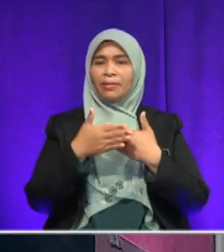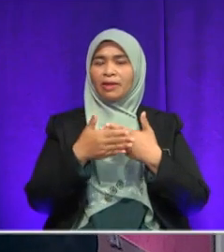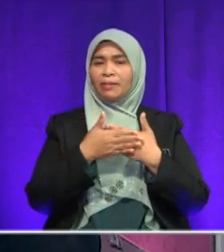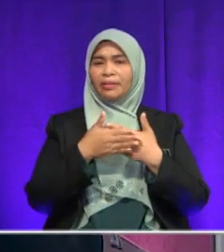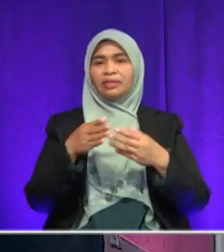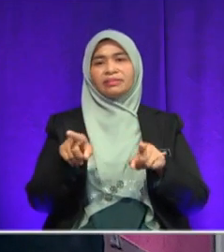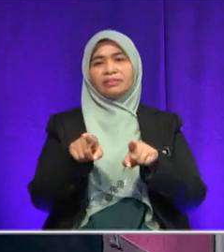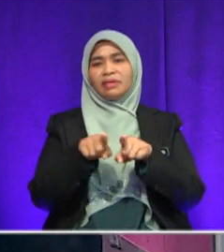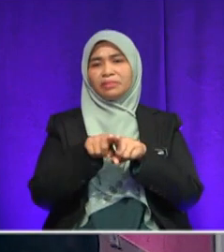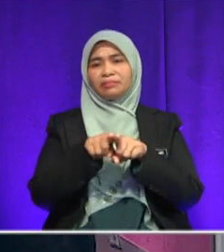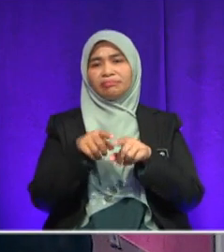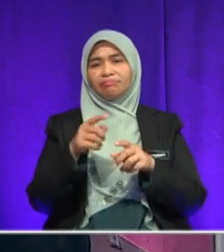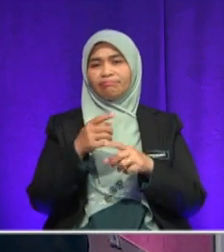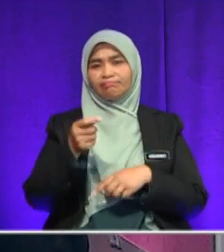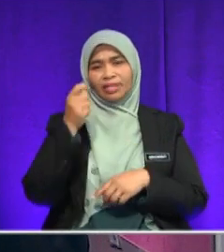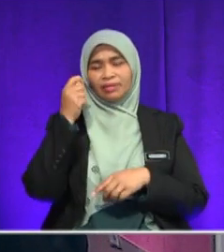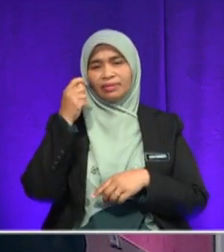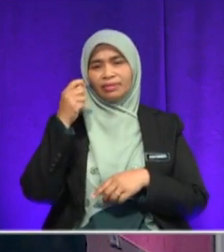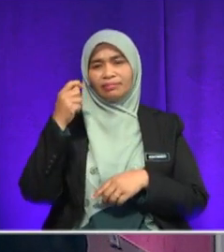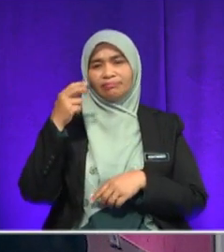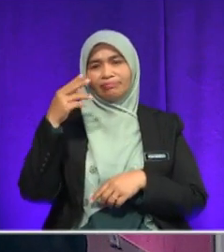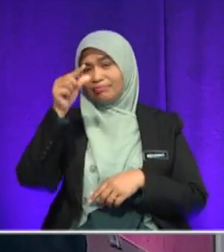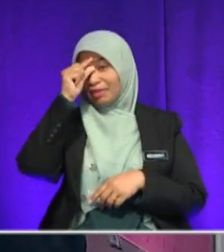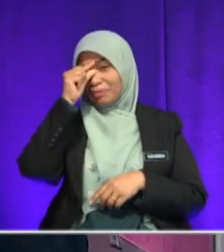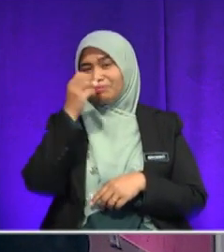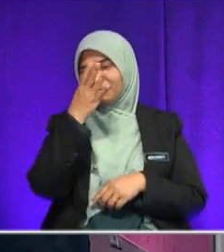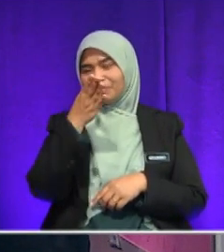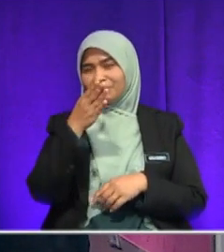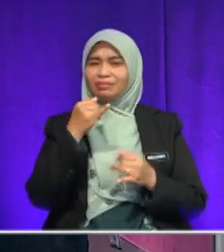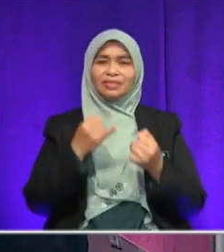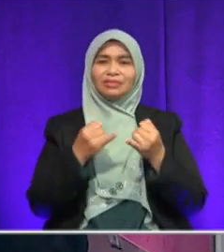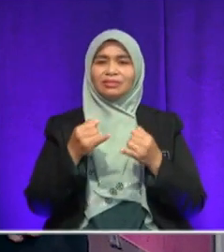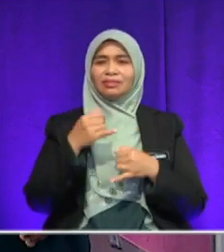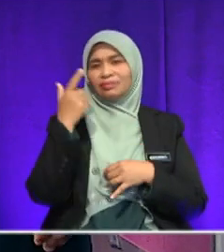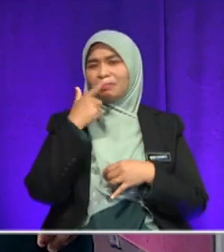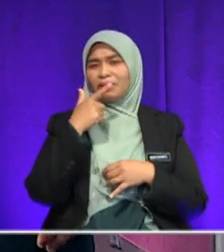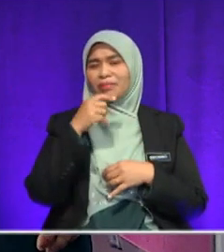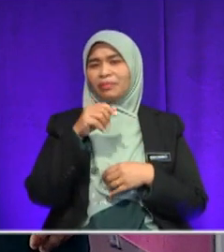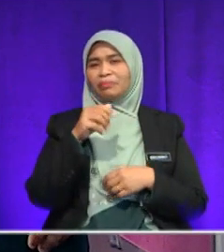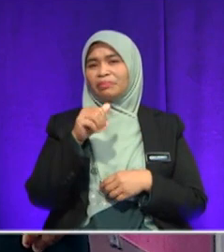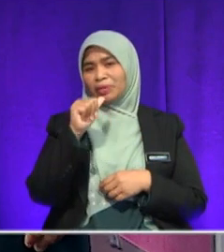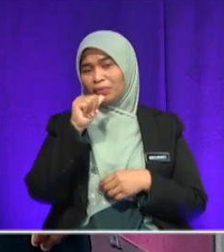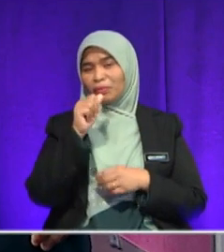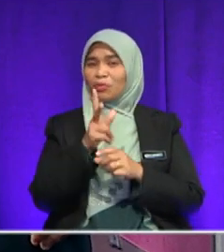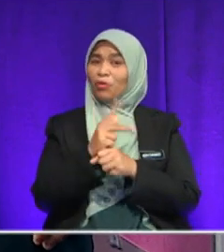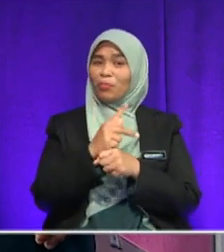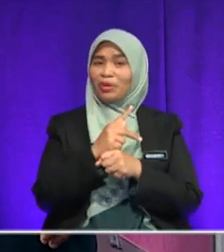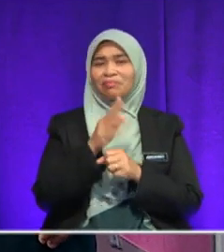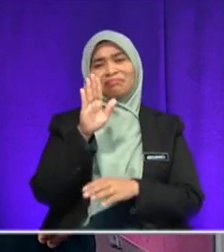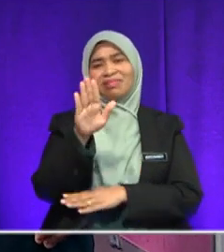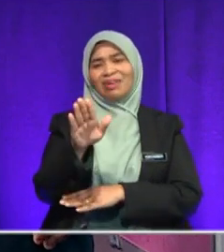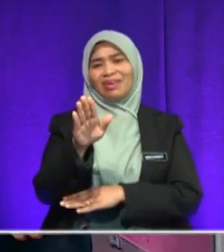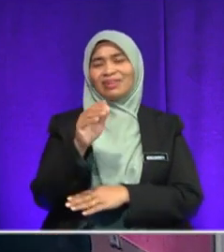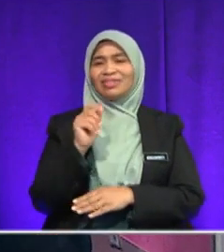Hanif bagi tahu bahawa jika dia tak minum kopi tetapi dia masih lagi petang-petang akan cuba minum